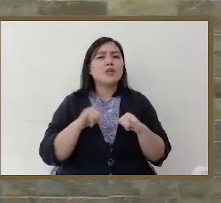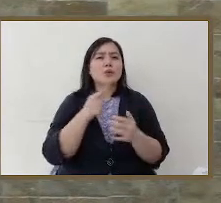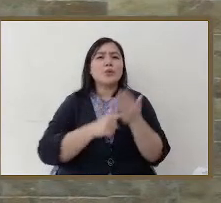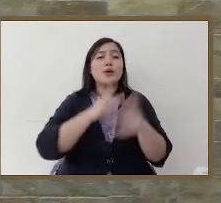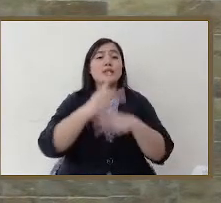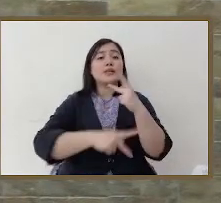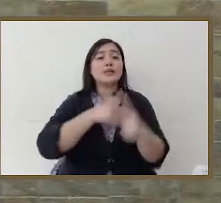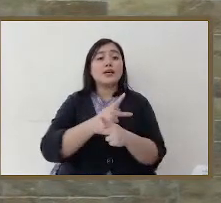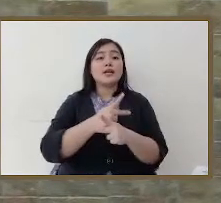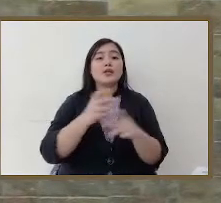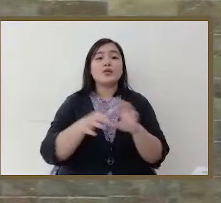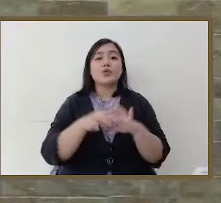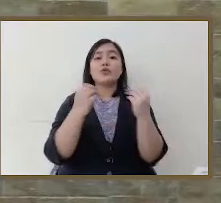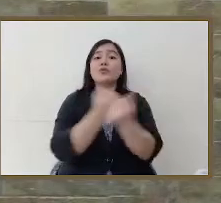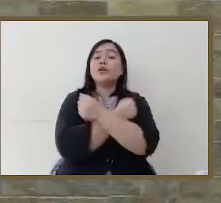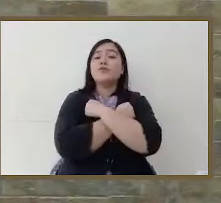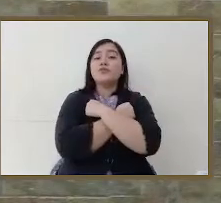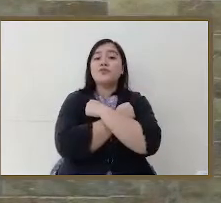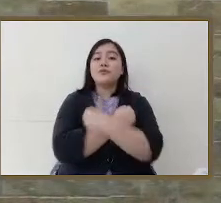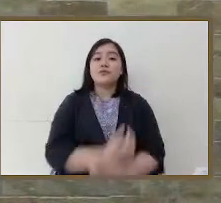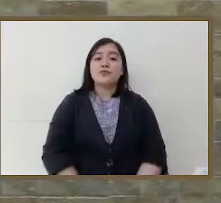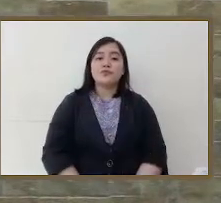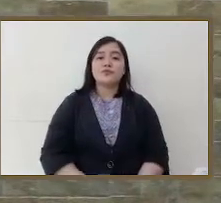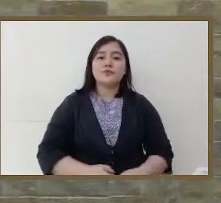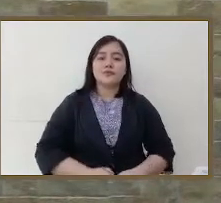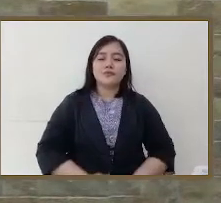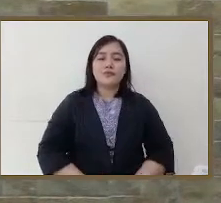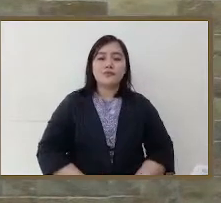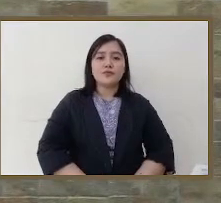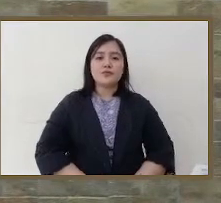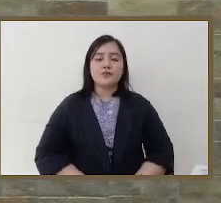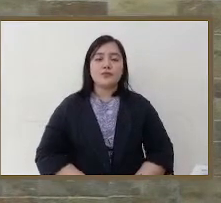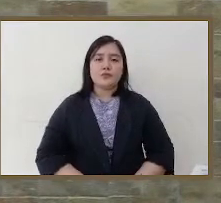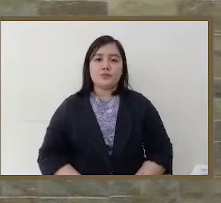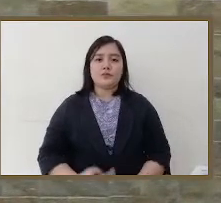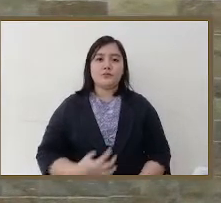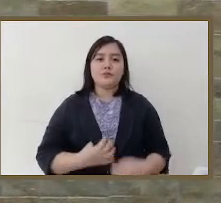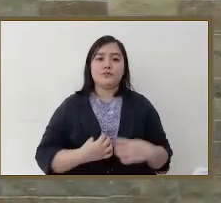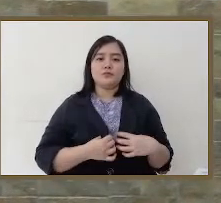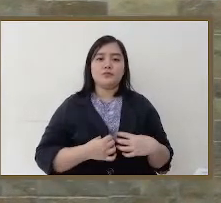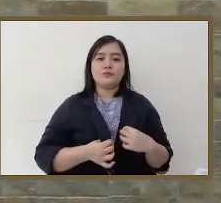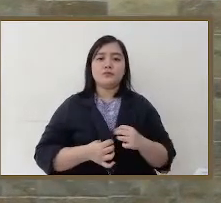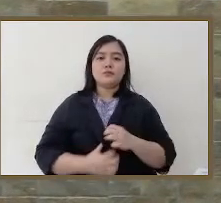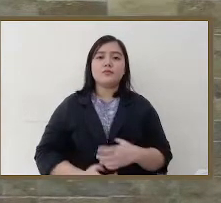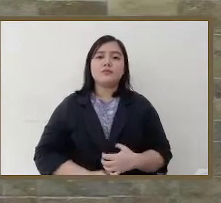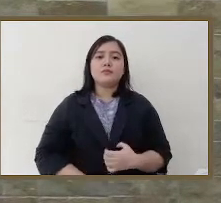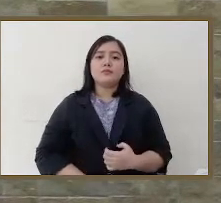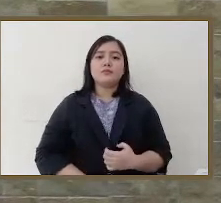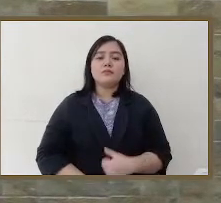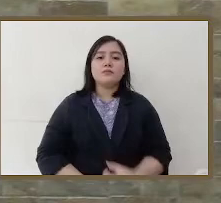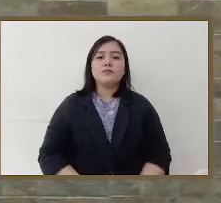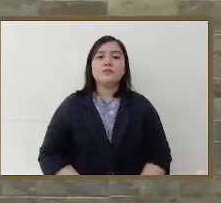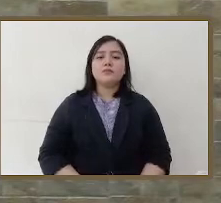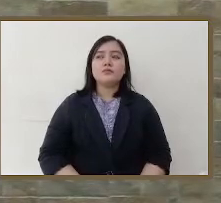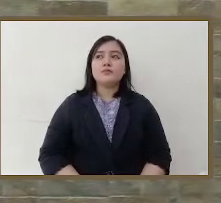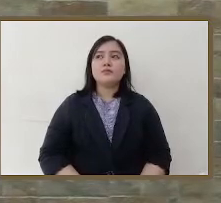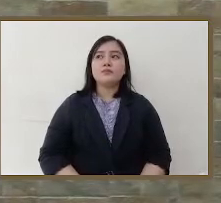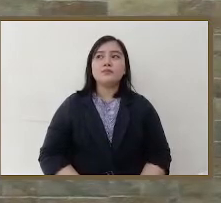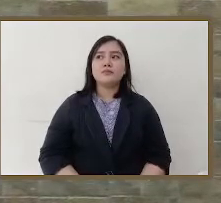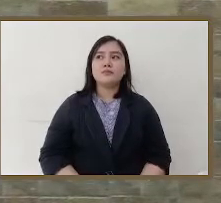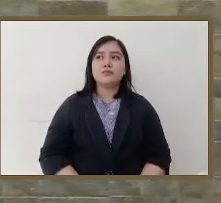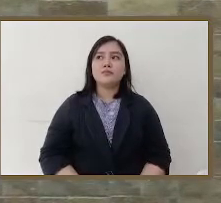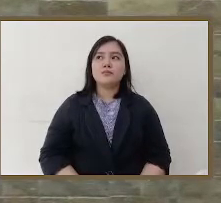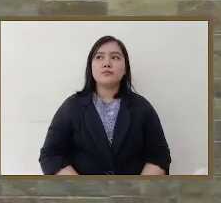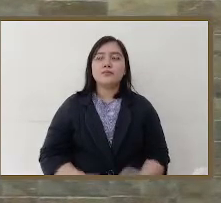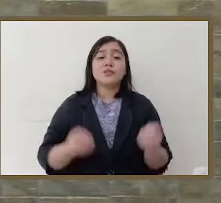Lahat naman nasabi, mga kapatid, na mahal kita. Lahat na nagsasabi niyan, maraming